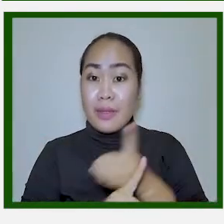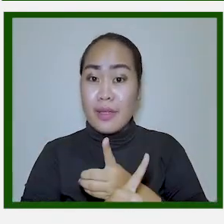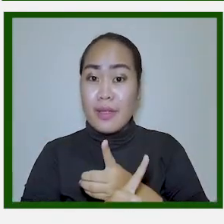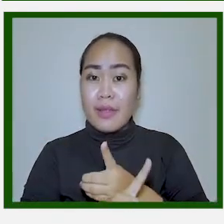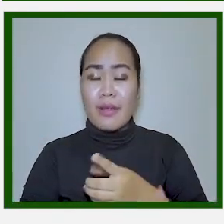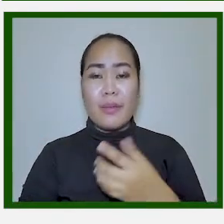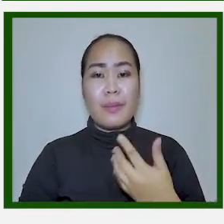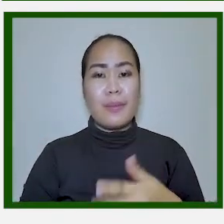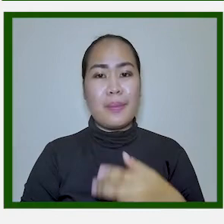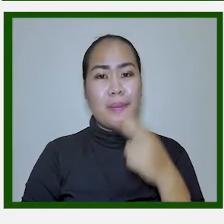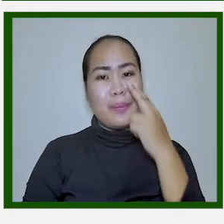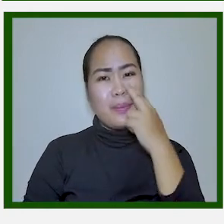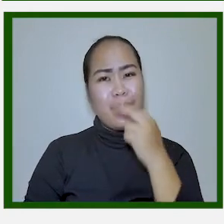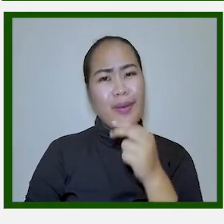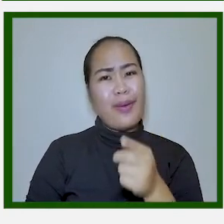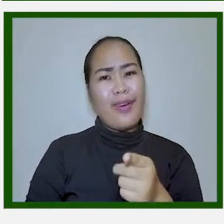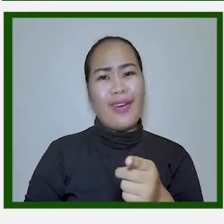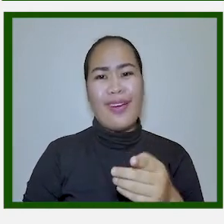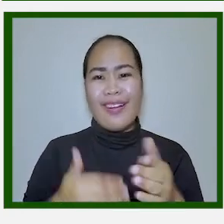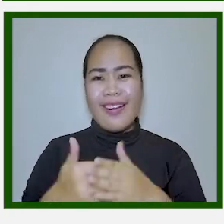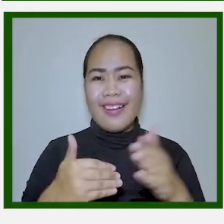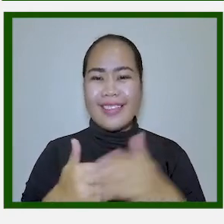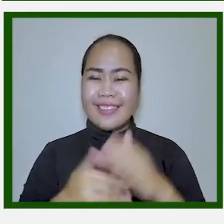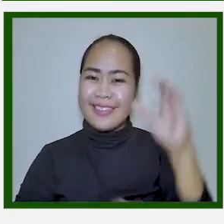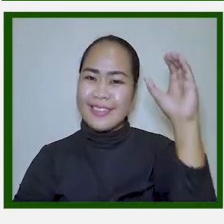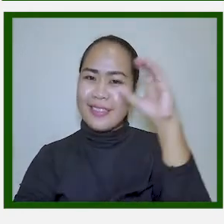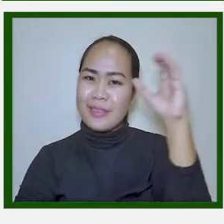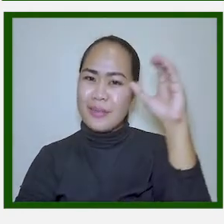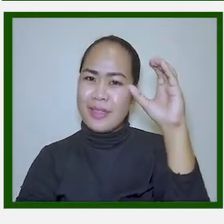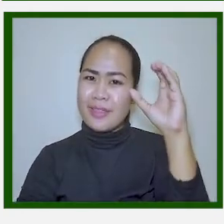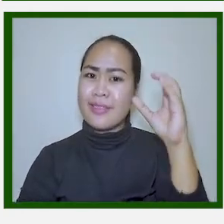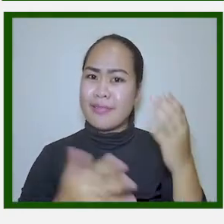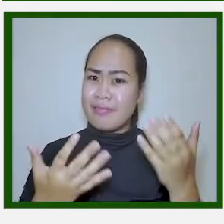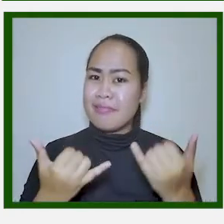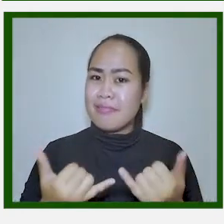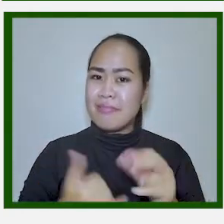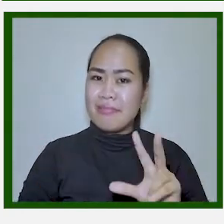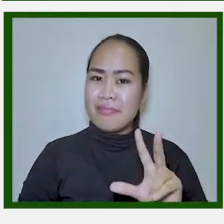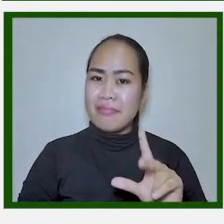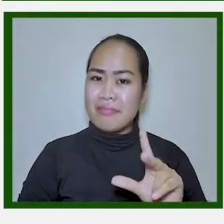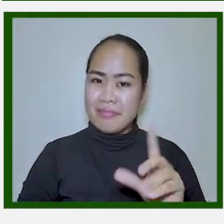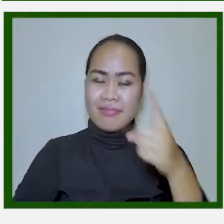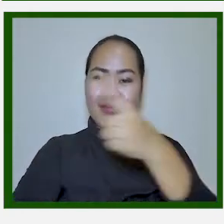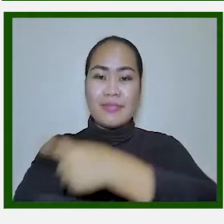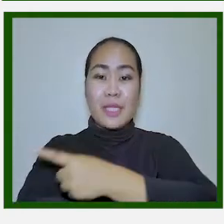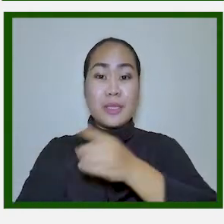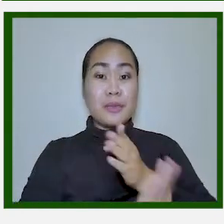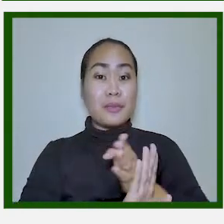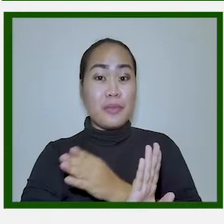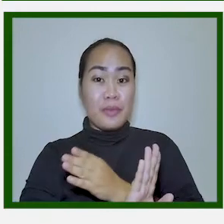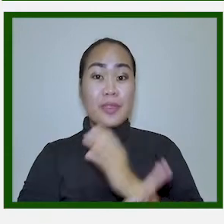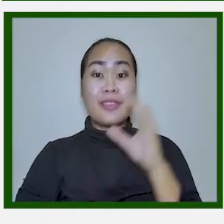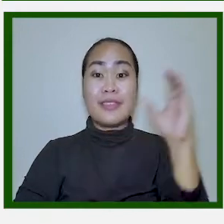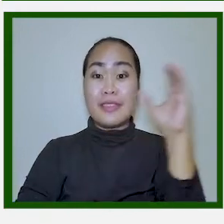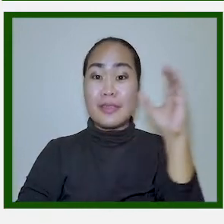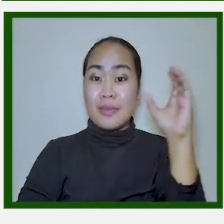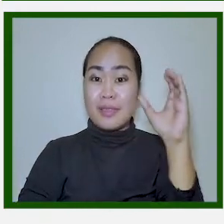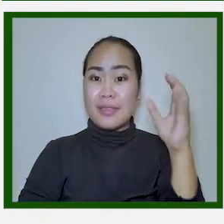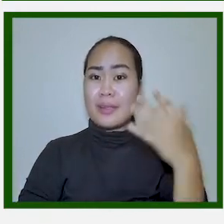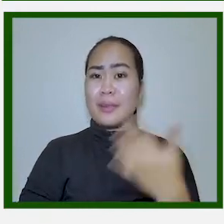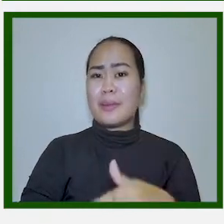mo! Papasko na! 23 days bago magpasko. No? Alain mo yun.